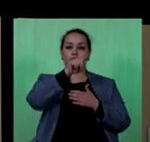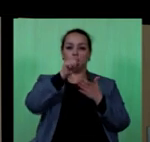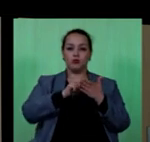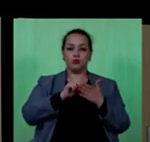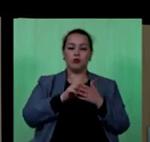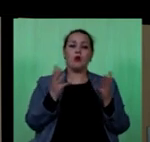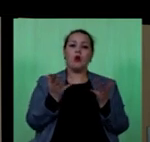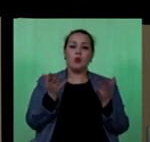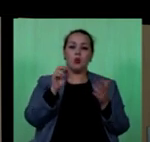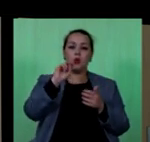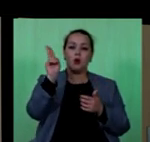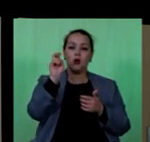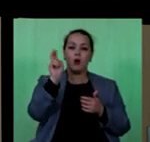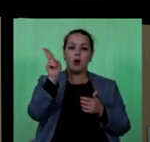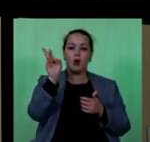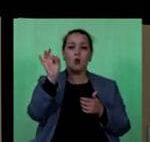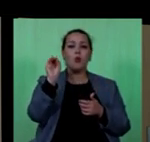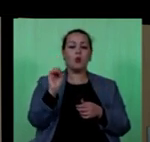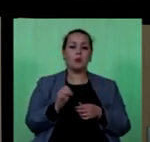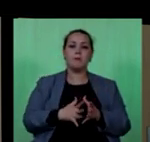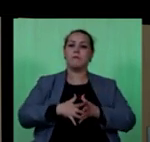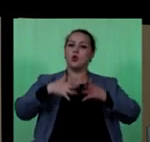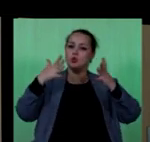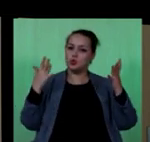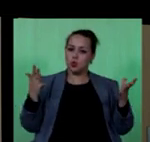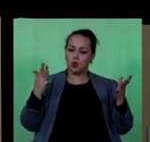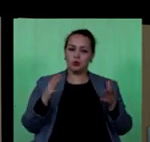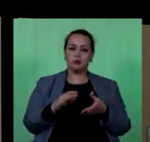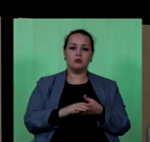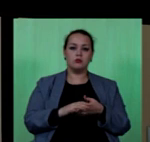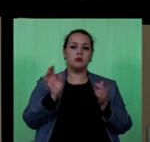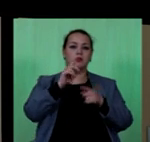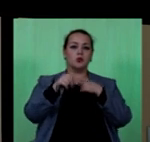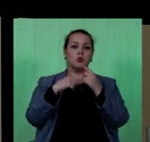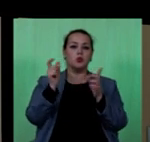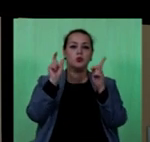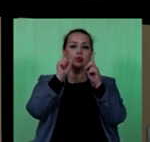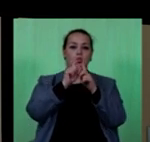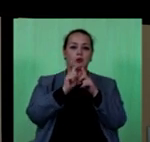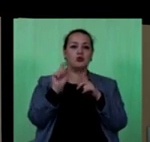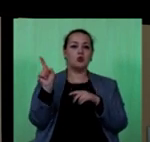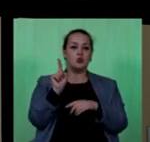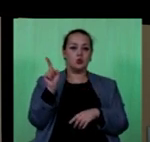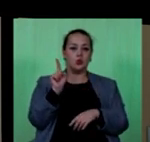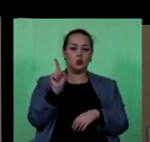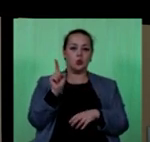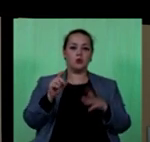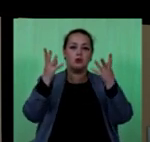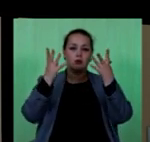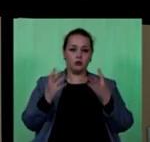совершенно верно поле большое следующее слово что дни